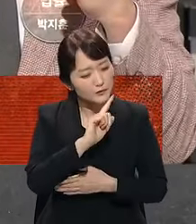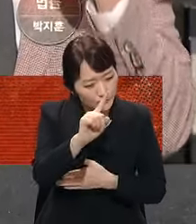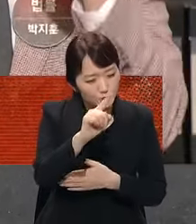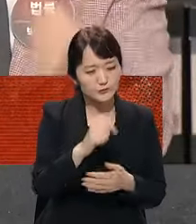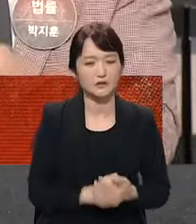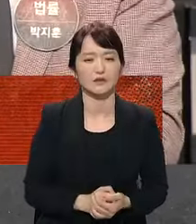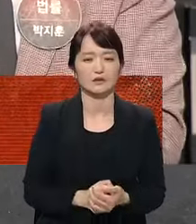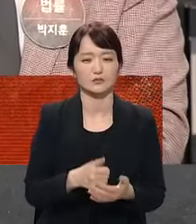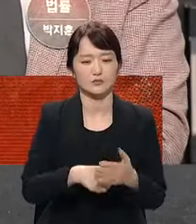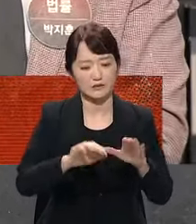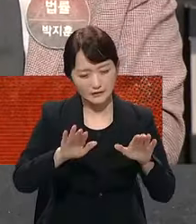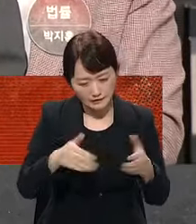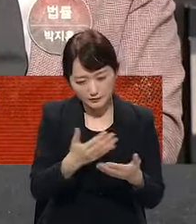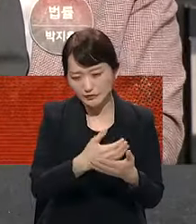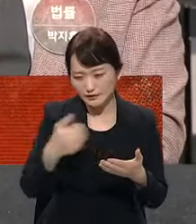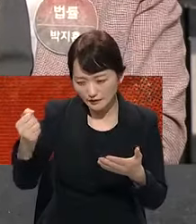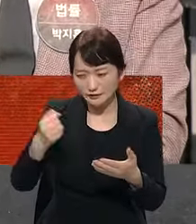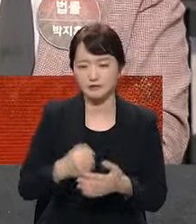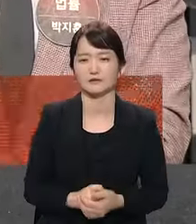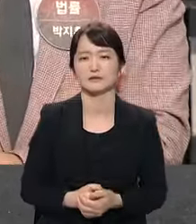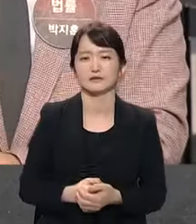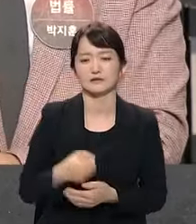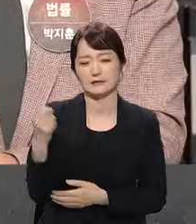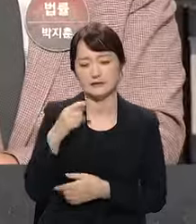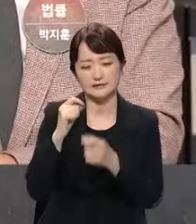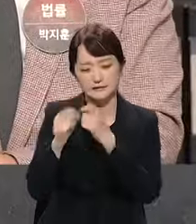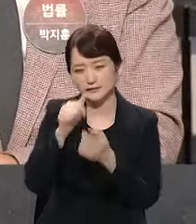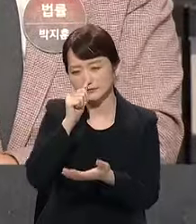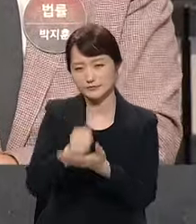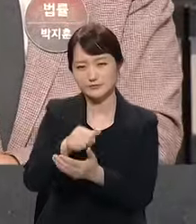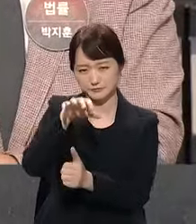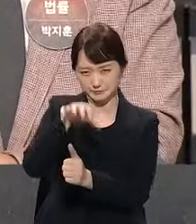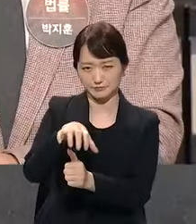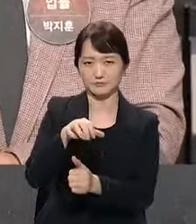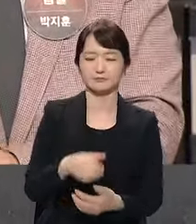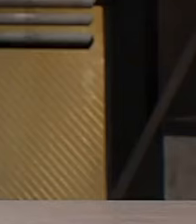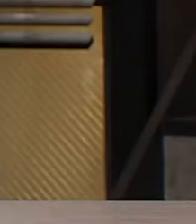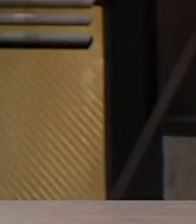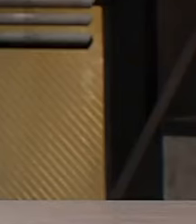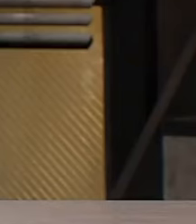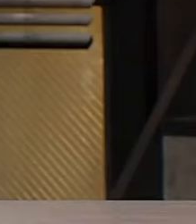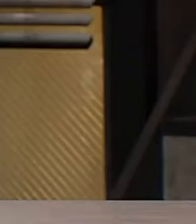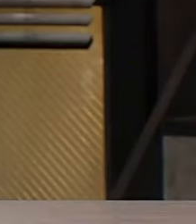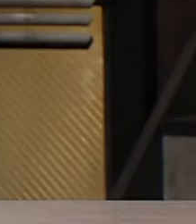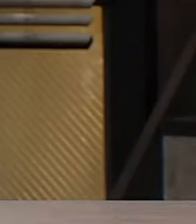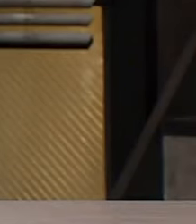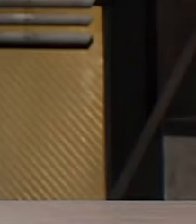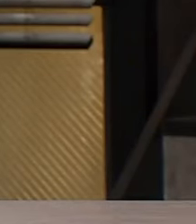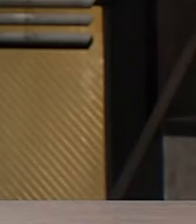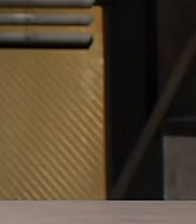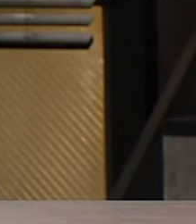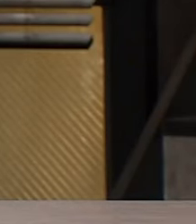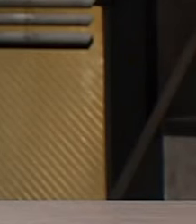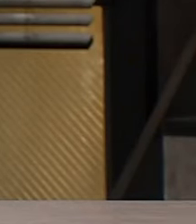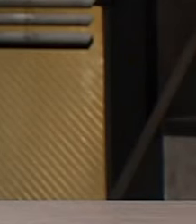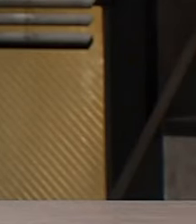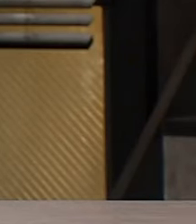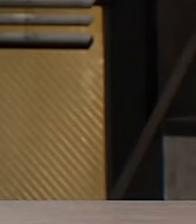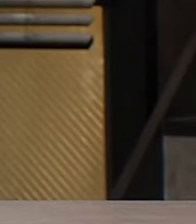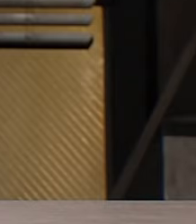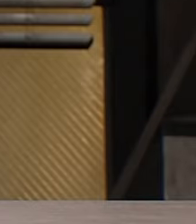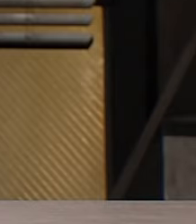가져가고 사기죄로 지금 상습 사기 사기죄로 구속된 상황입니다. 그렇군요. 알겠습니다. 진실추적자 사건 반장 여러분을